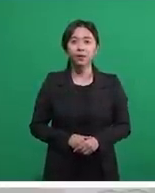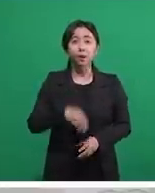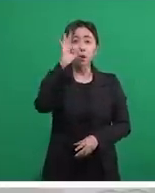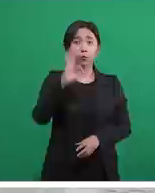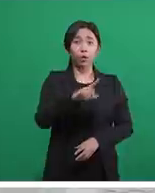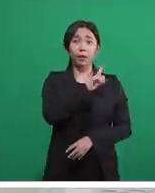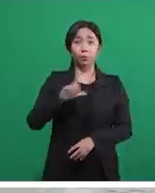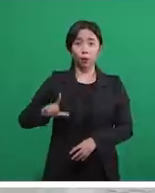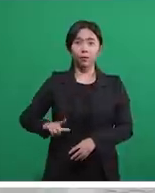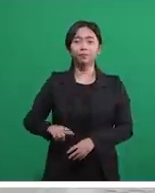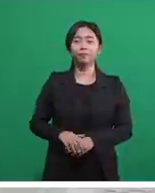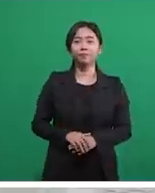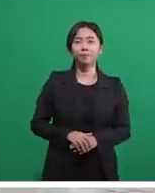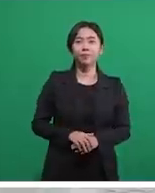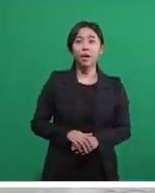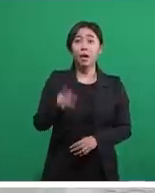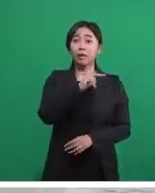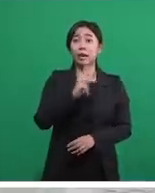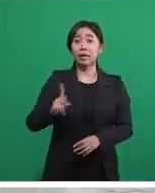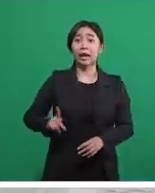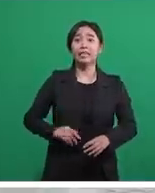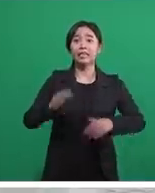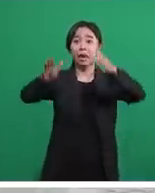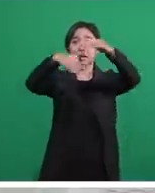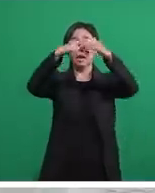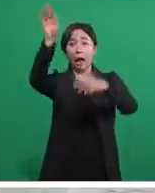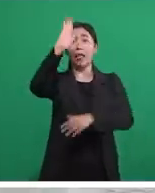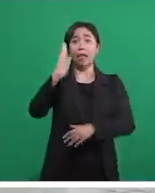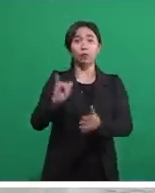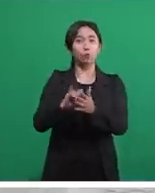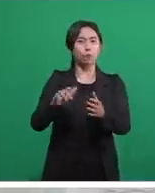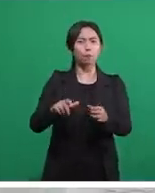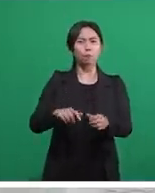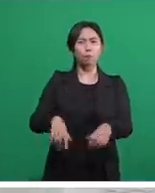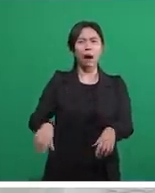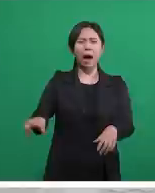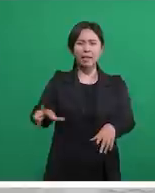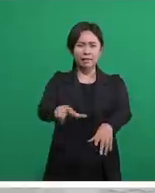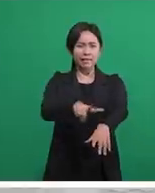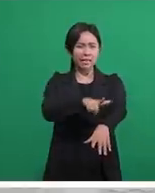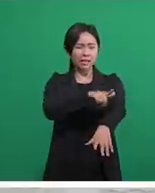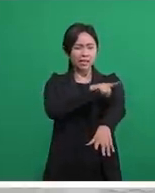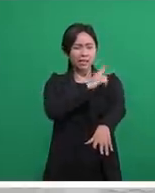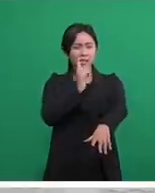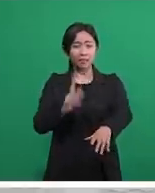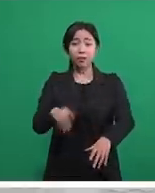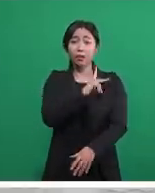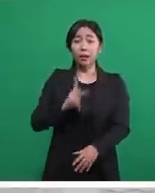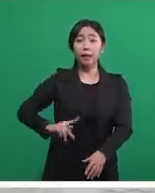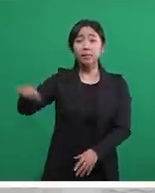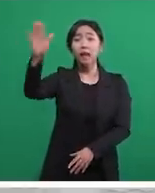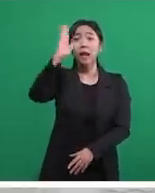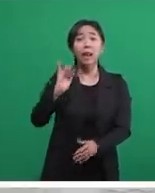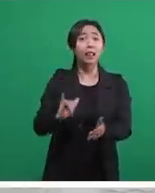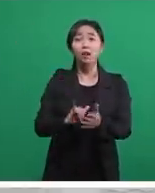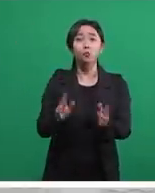khotbah tentang kerajaan Allah bisa sangat panjang. Oleh karena kerajaan Allah itu